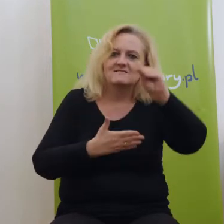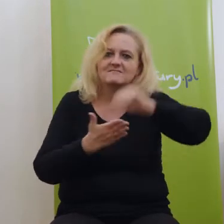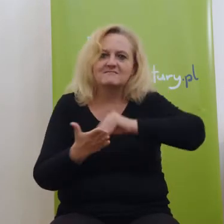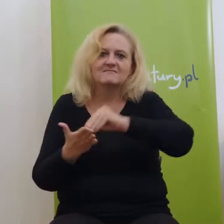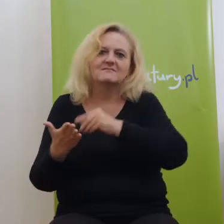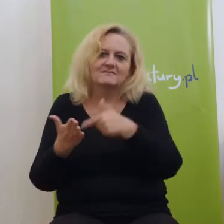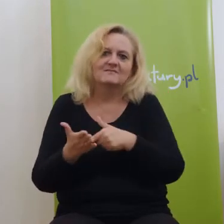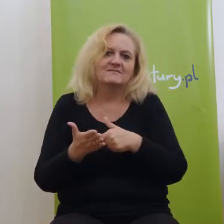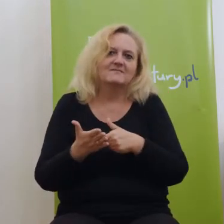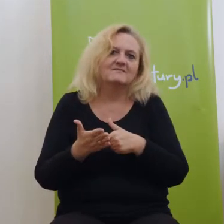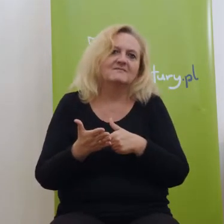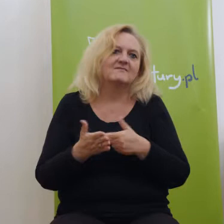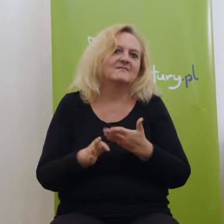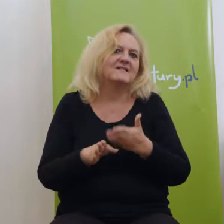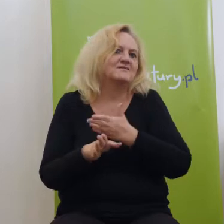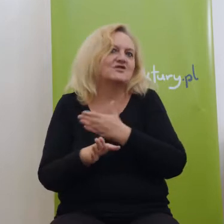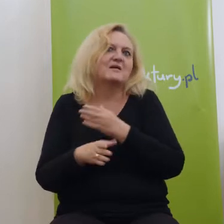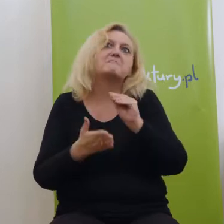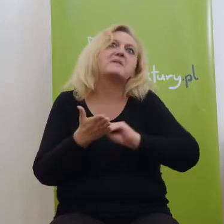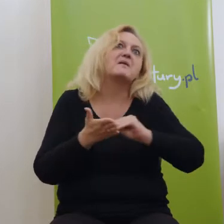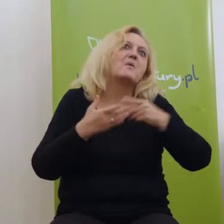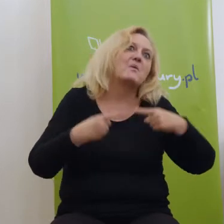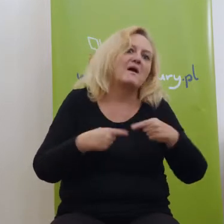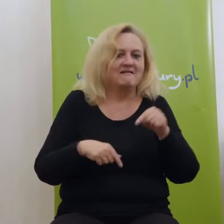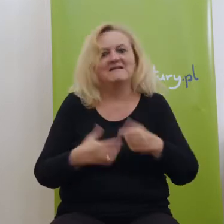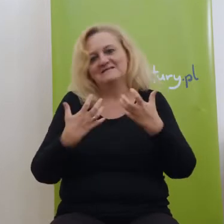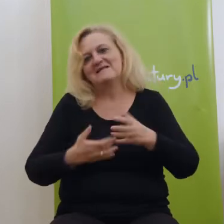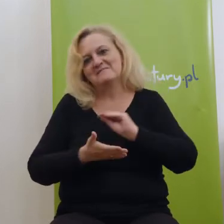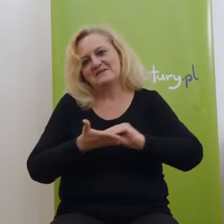bo chyba nie pisałam jeszcze o czymś takim po prostu.